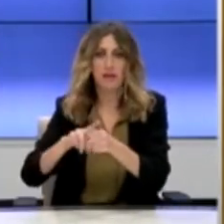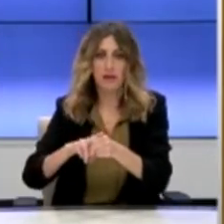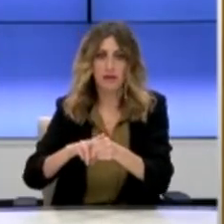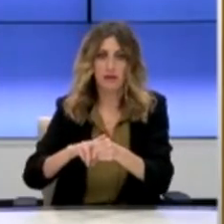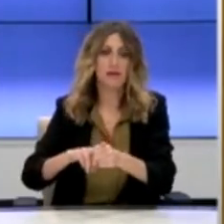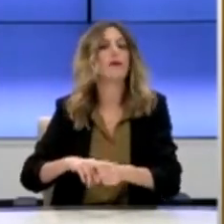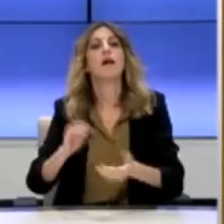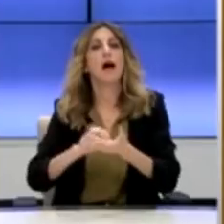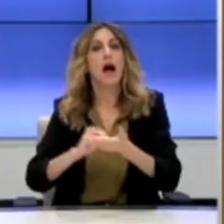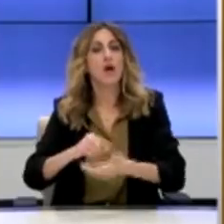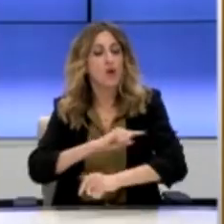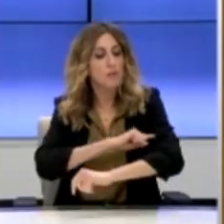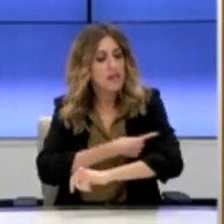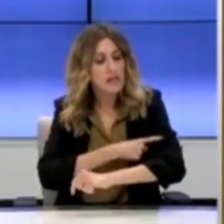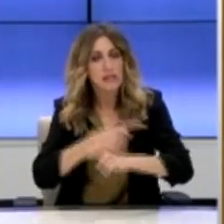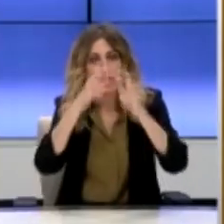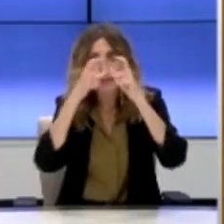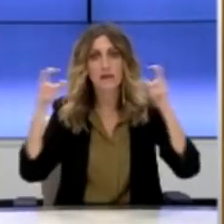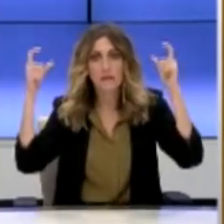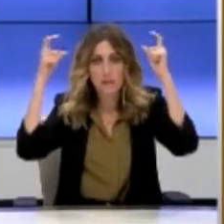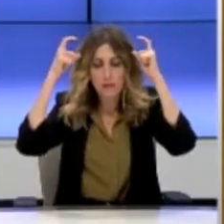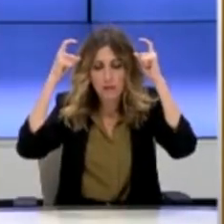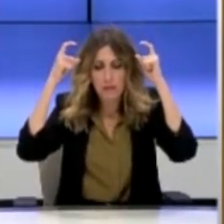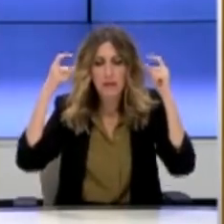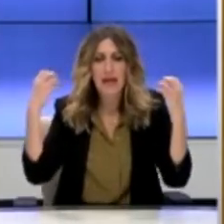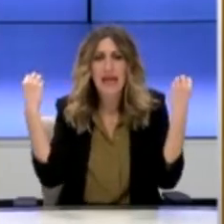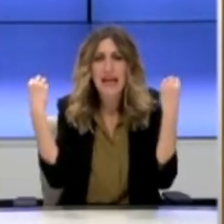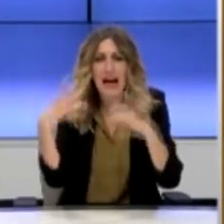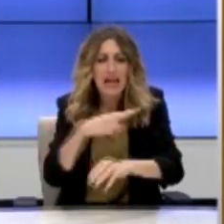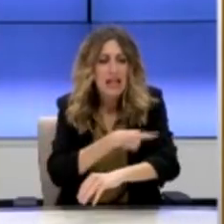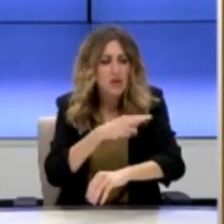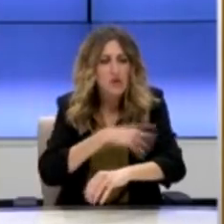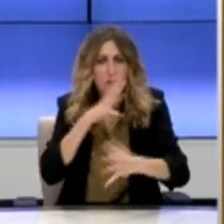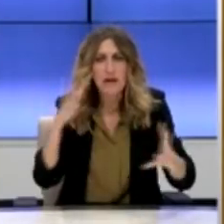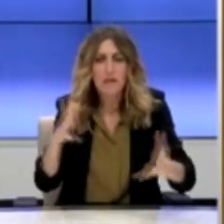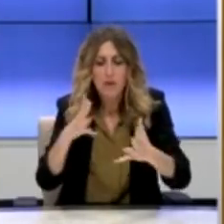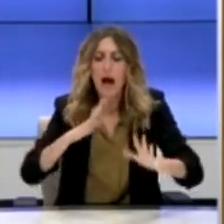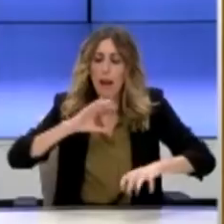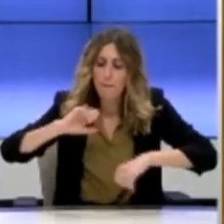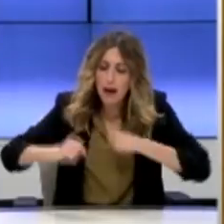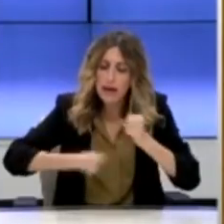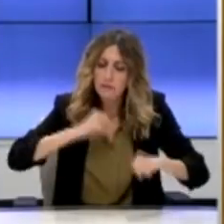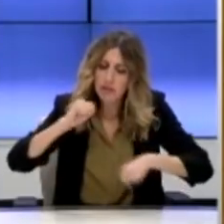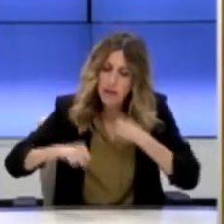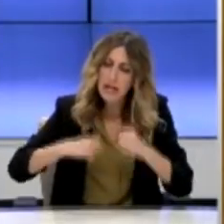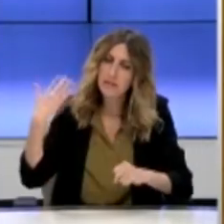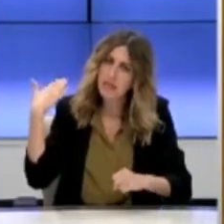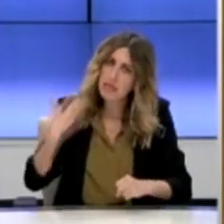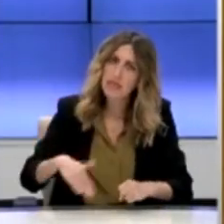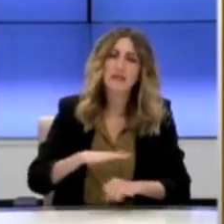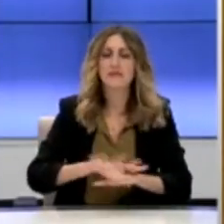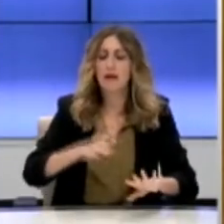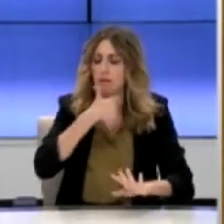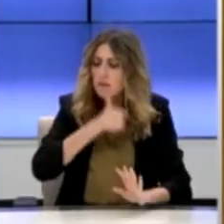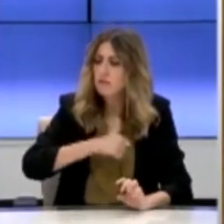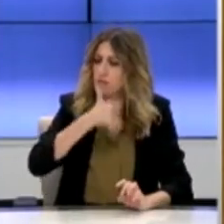καλέστηκαν να συνδράμουν σε αυτό τον αγώνα ζωής. Πρακτικά τους αφοπλίσατε λόγω της υποστελέχωσης και